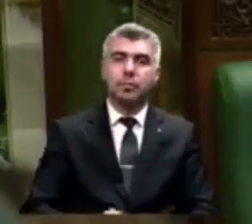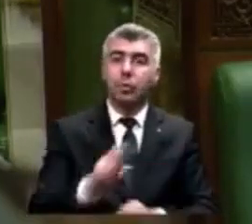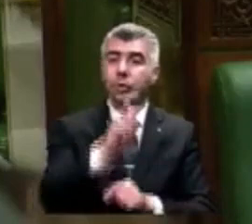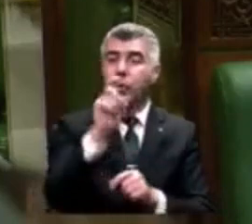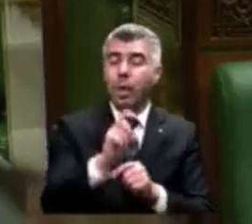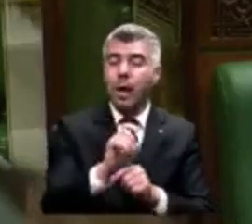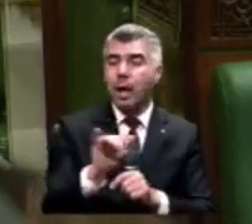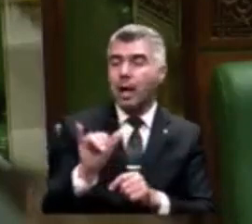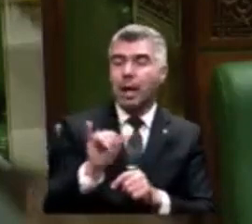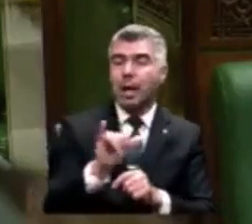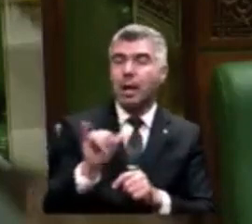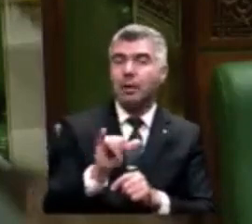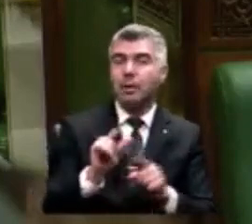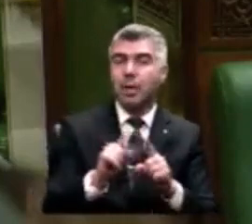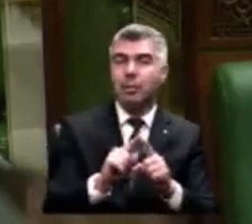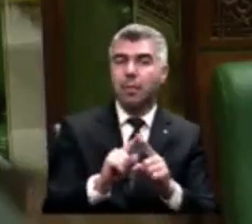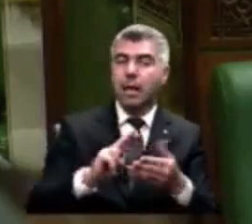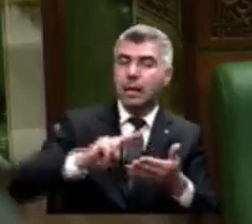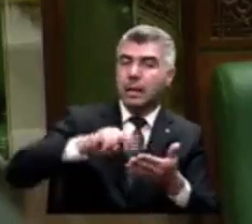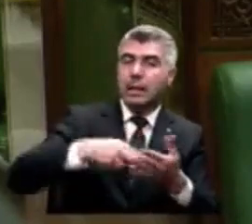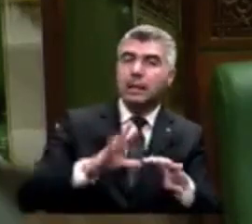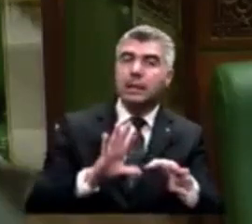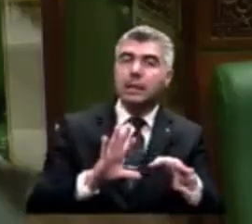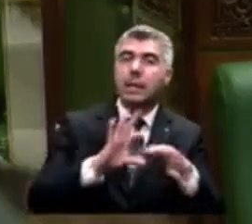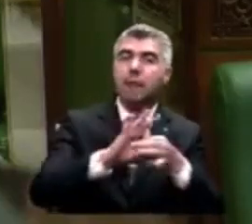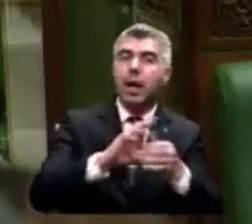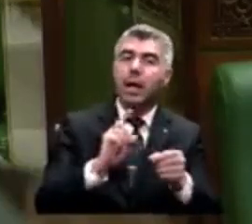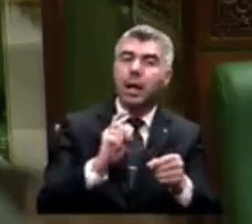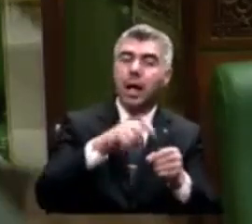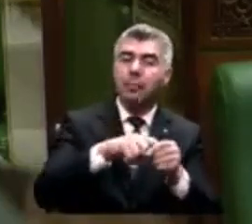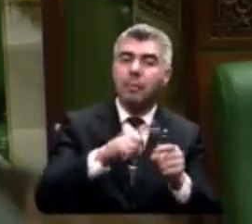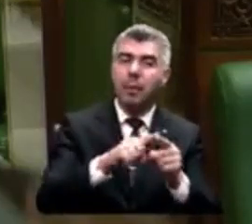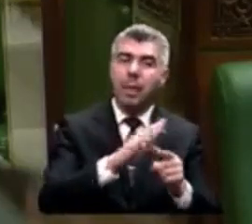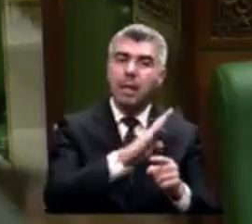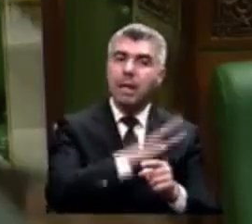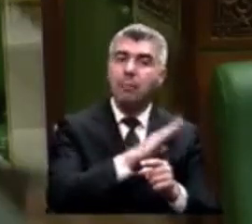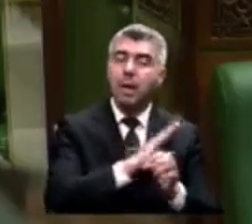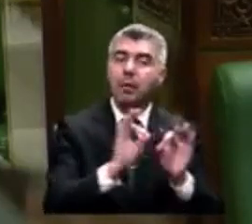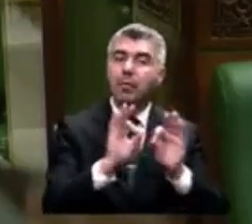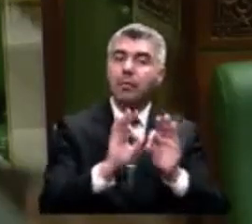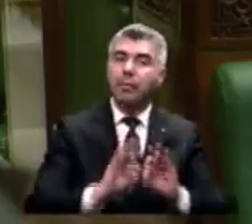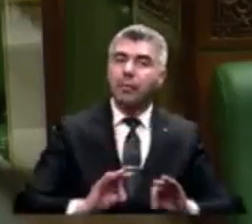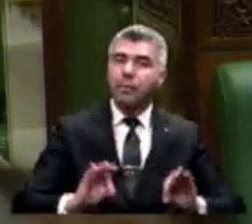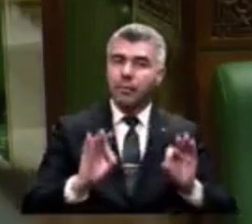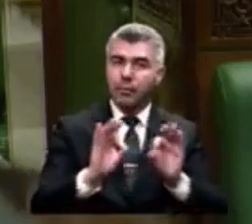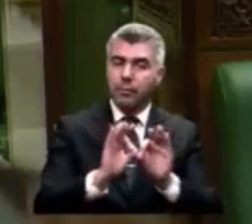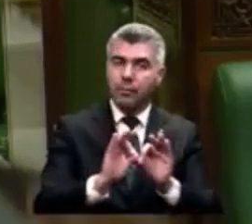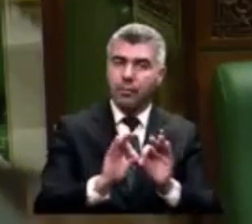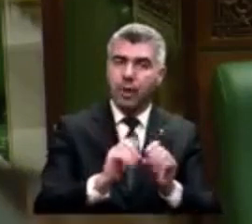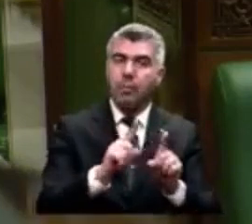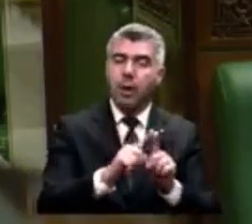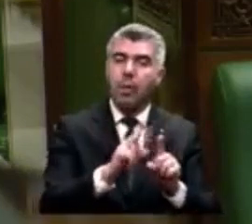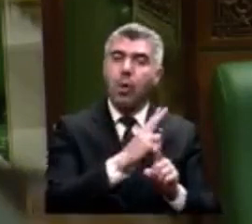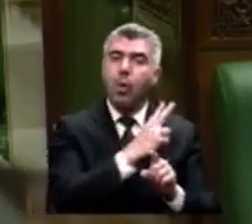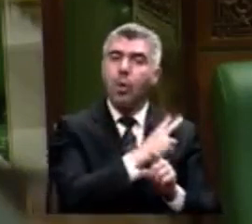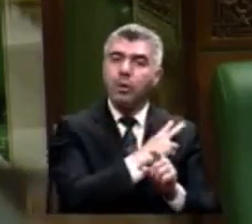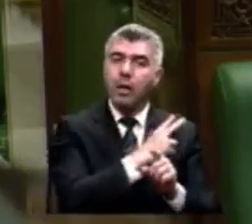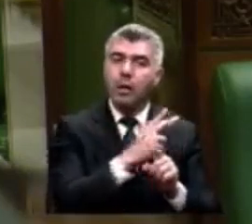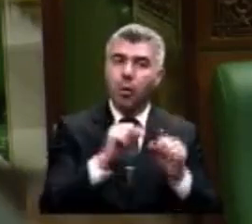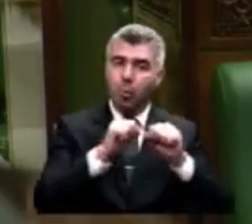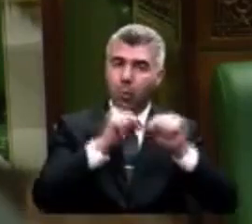نسائلكم لماذا هذا الاتفاق الاجتماعي مع النقابات التعليمية لم يصمد؟ واش القدر ديال الأستاذ في المغرب هو